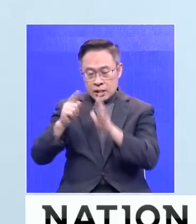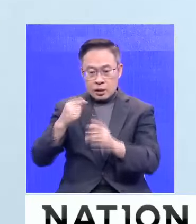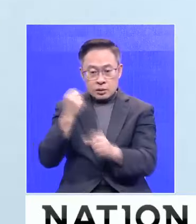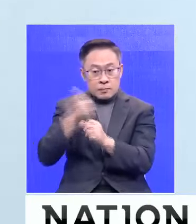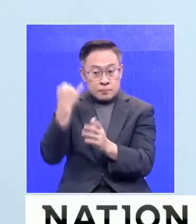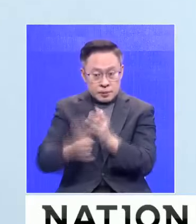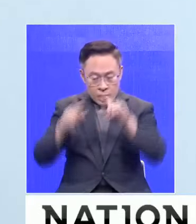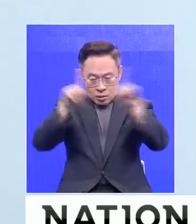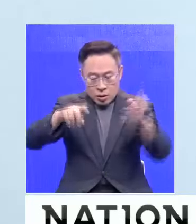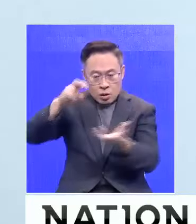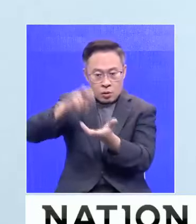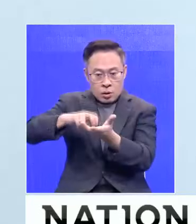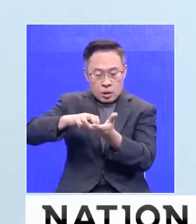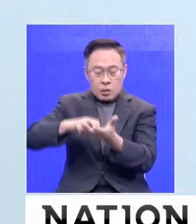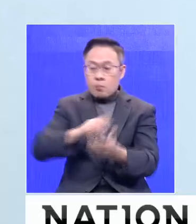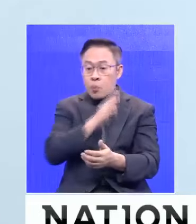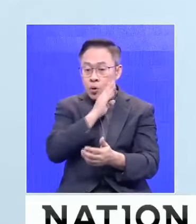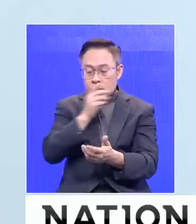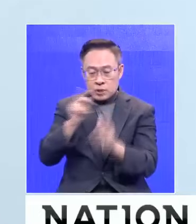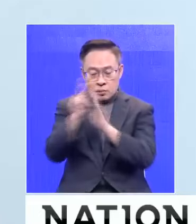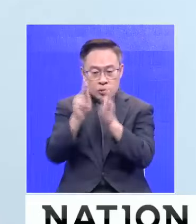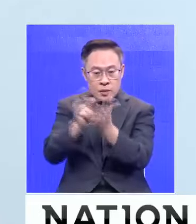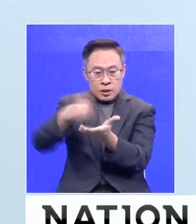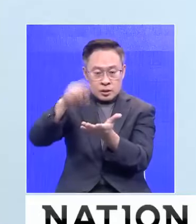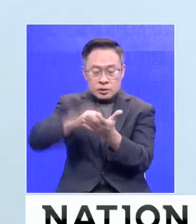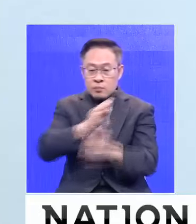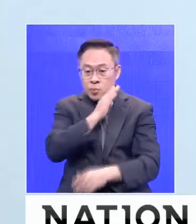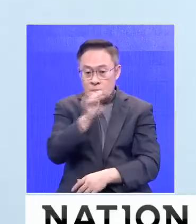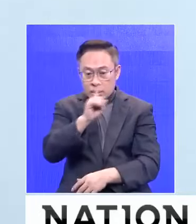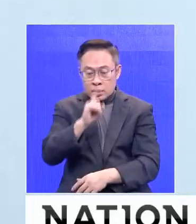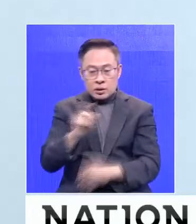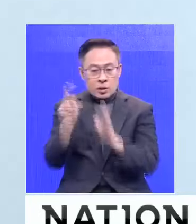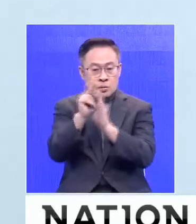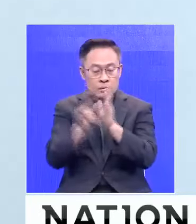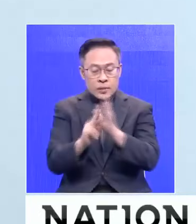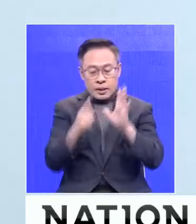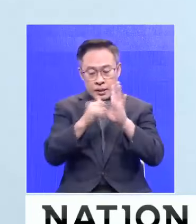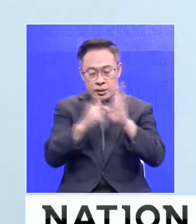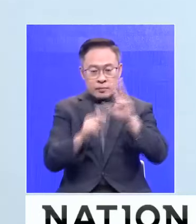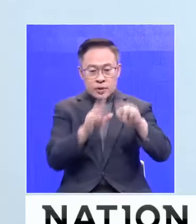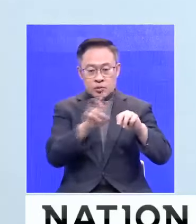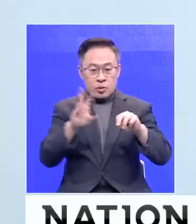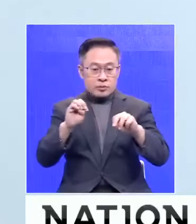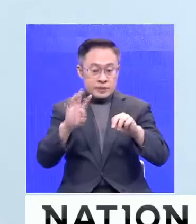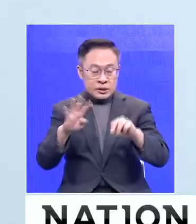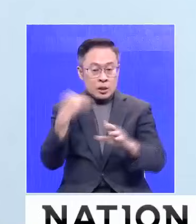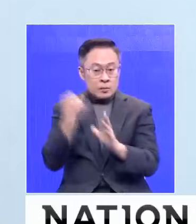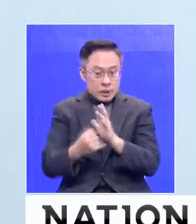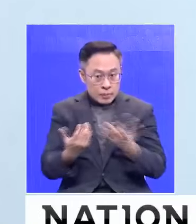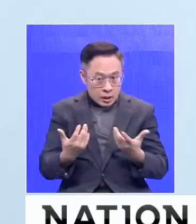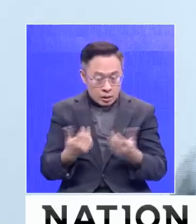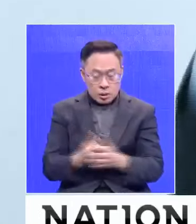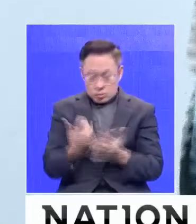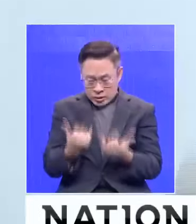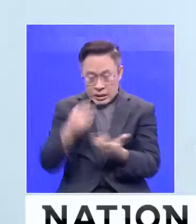อมเอกสารนะครับตามกฎหมายอาญามาตรา264นะครับในกรณีนี้นะฮะคุณซอลัก